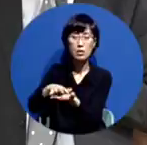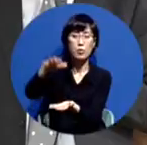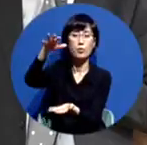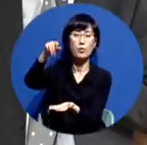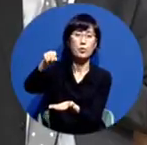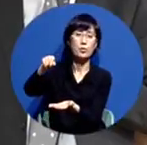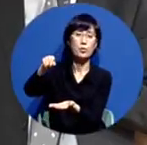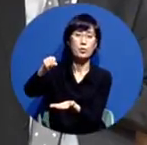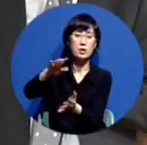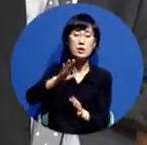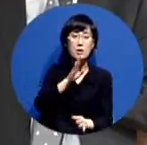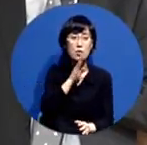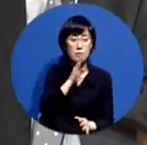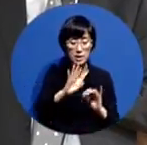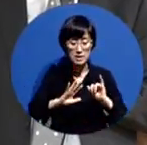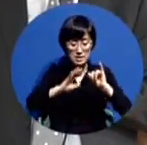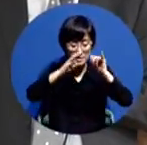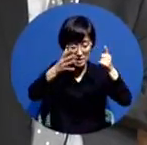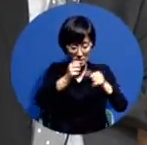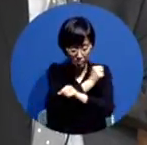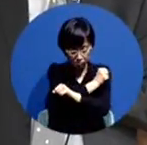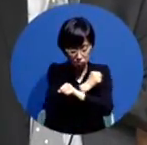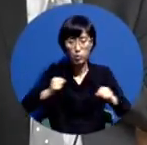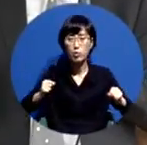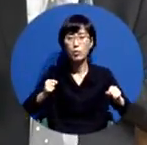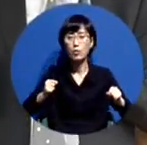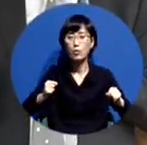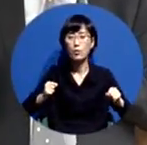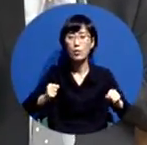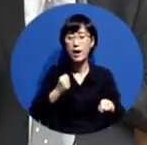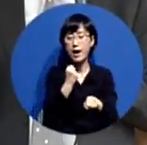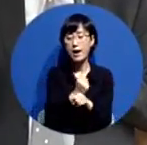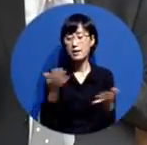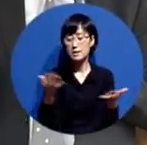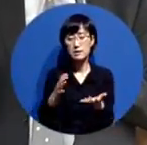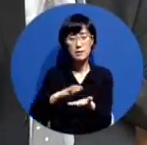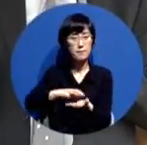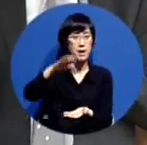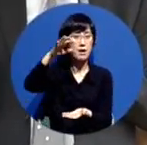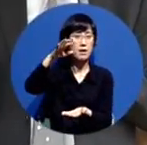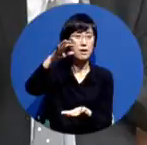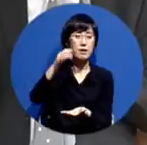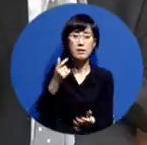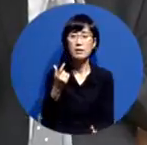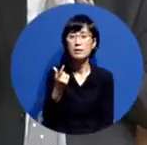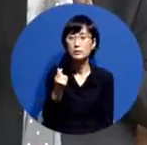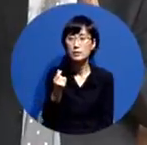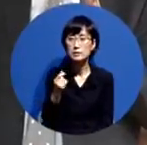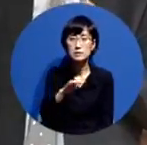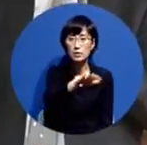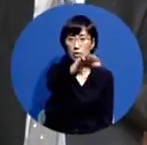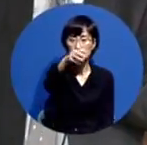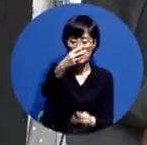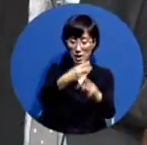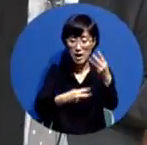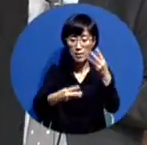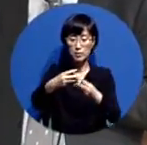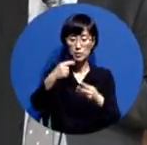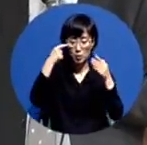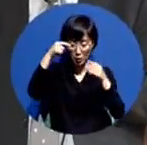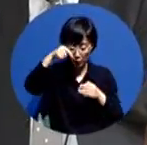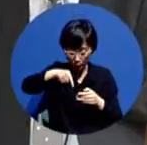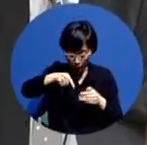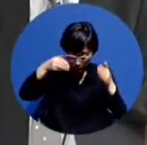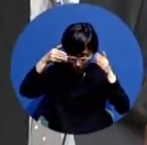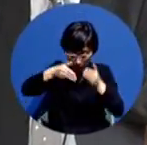요너무너무할일이많습니다， 说世上真的太辽阔，要做的事太多。 우리 Remnant 가요좀빨리보고많이보시기바랍니다， 因为我